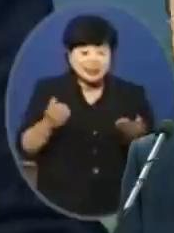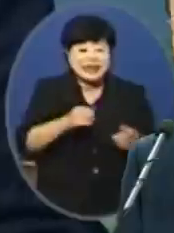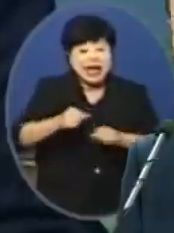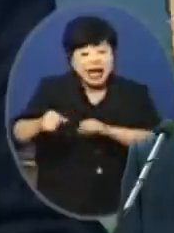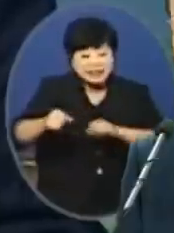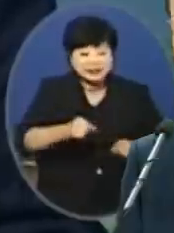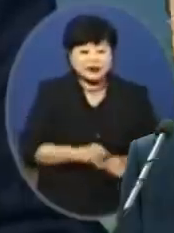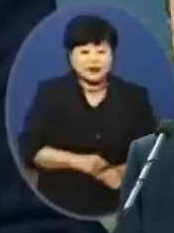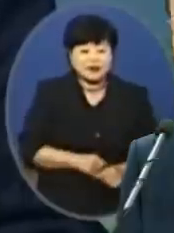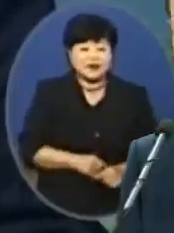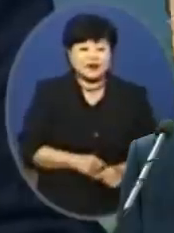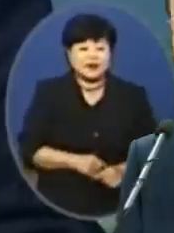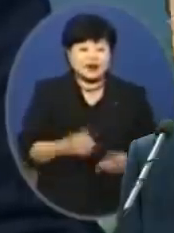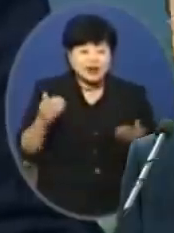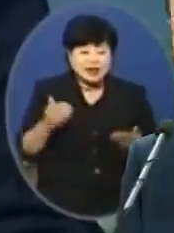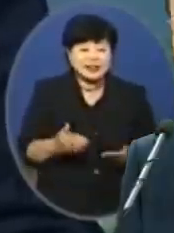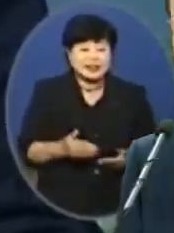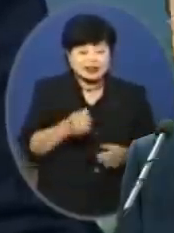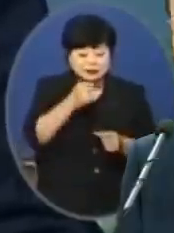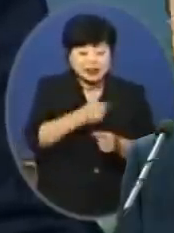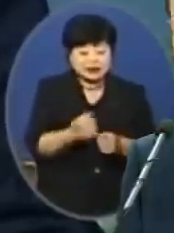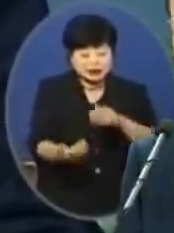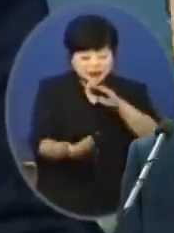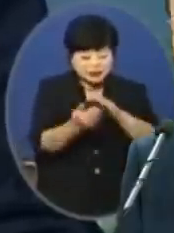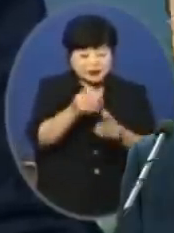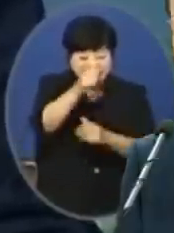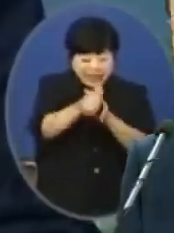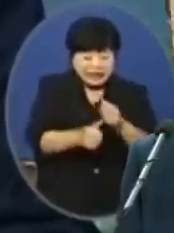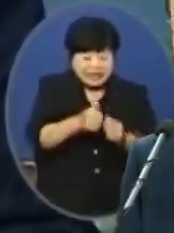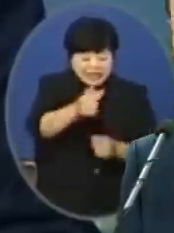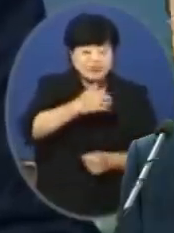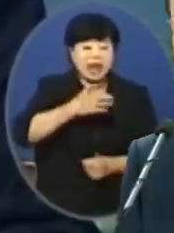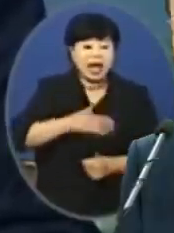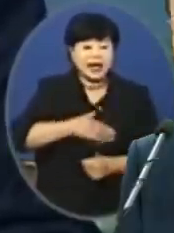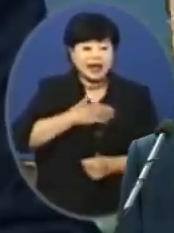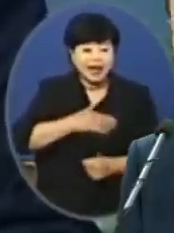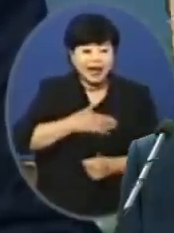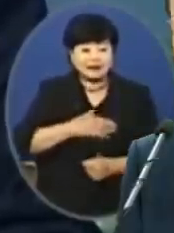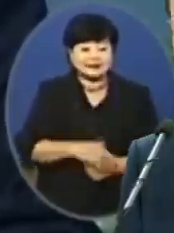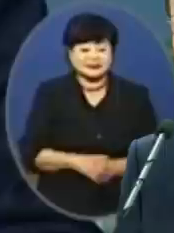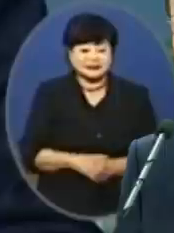행하시고 일을 지어서 성취하는 그분이 하나님이라는 것을 알아라는 것입니다.